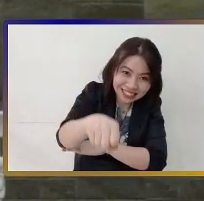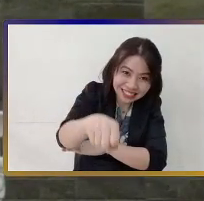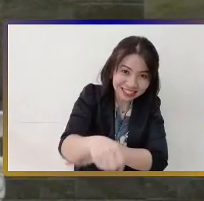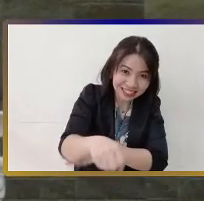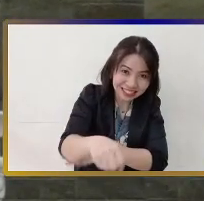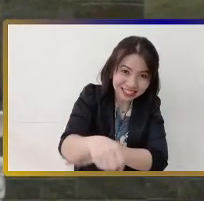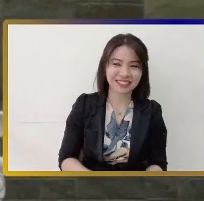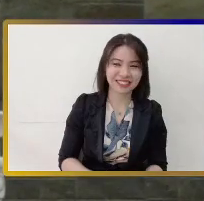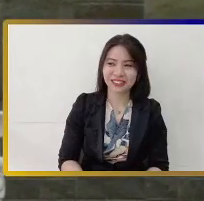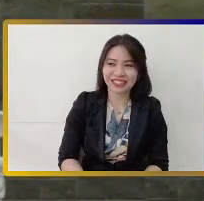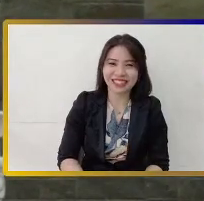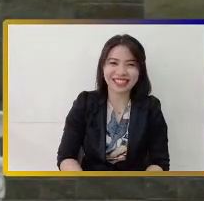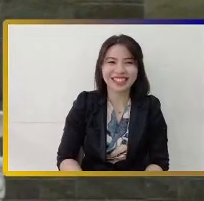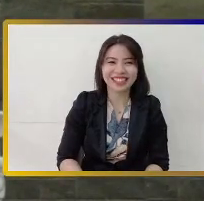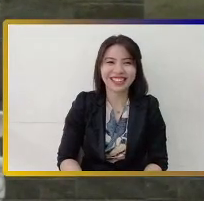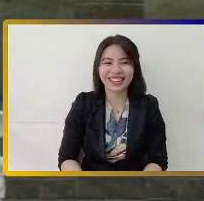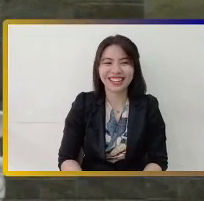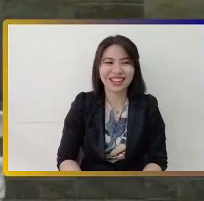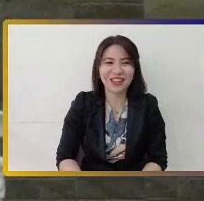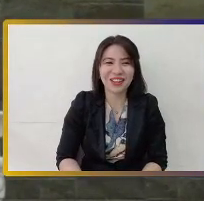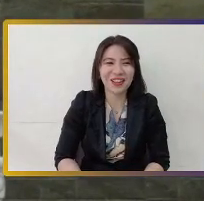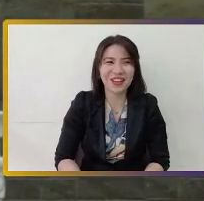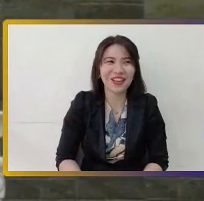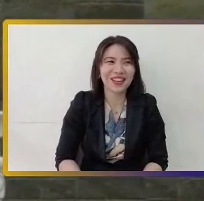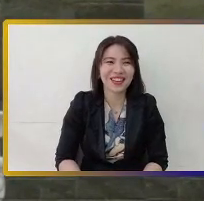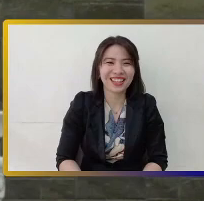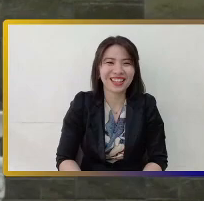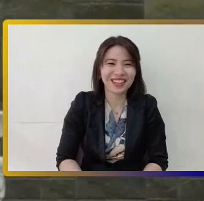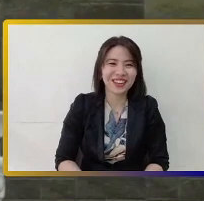Alam nyo, kaya nga po mga kapatid, kapag ka ang lalaki,